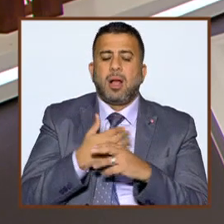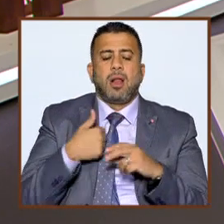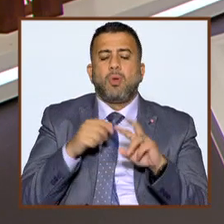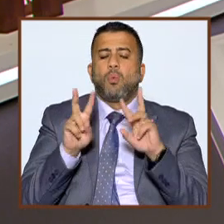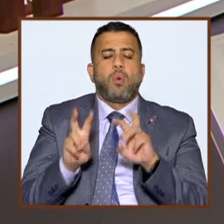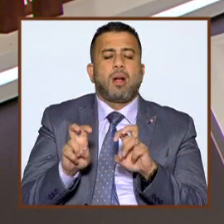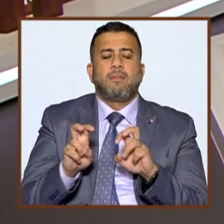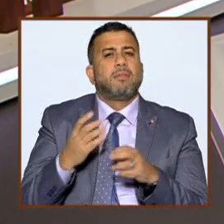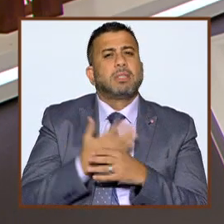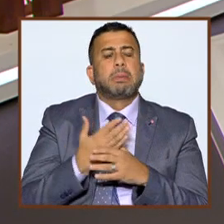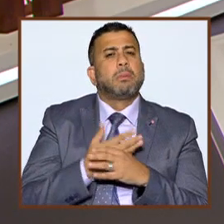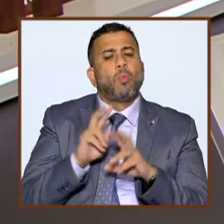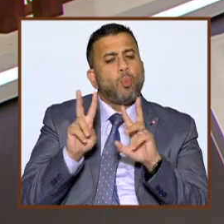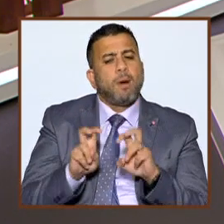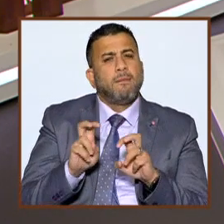شو السبب؟